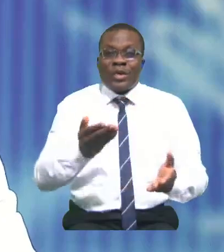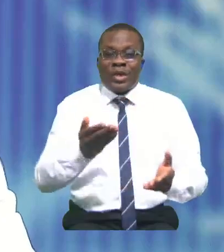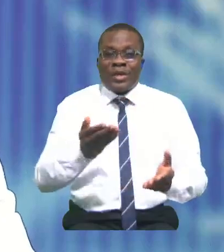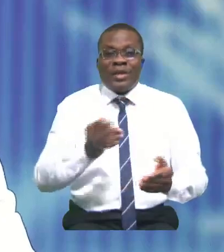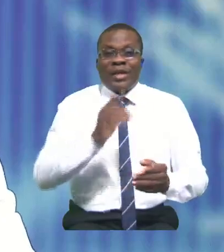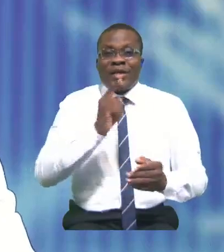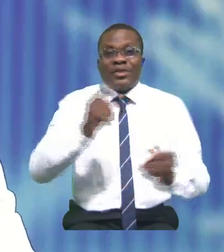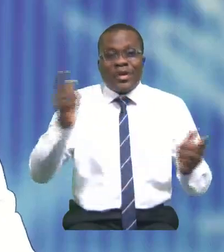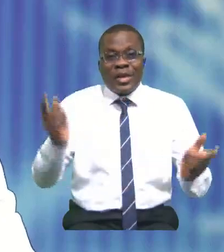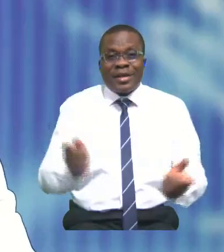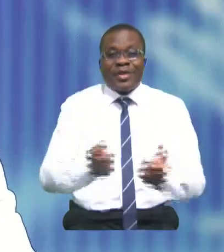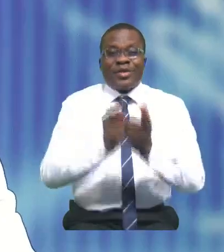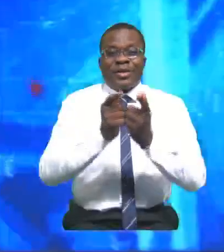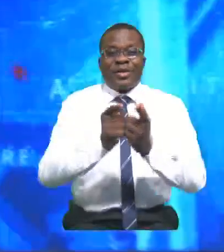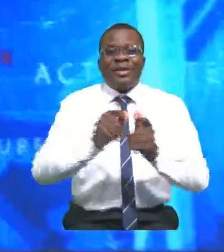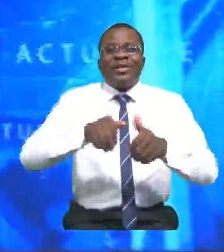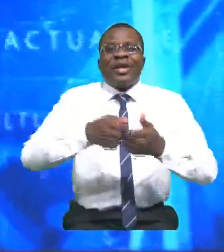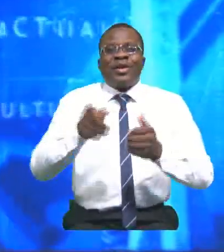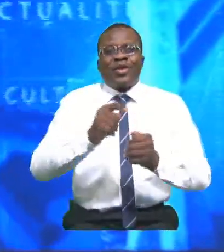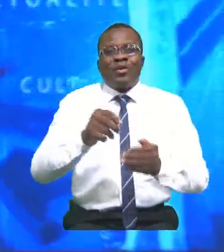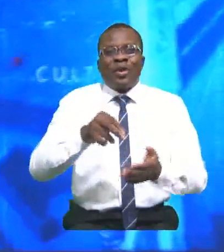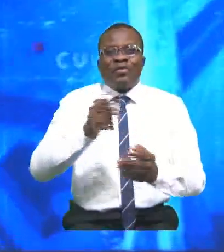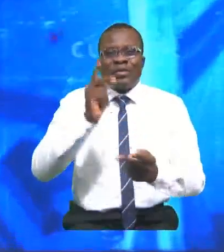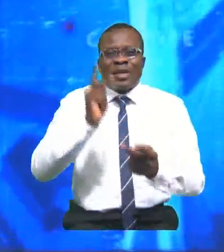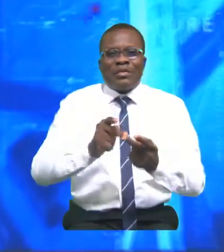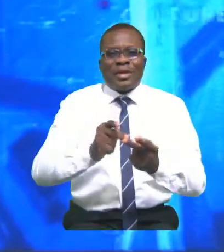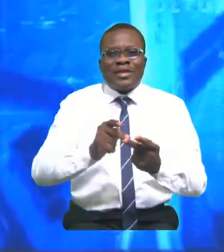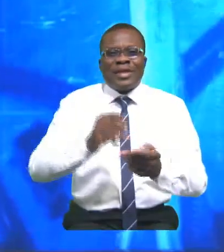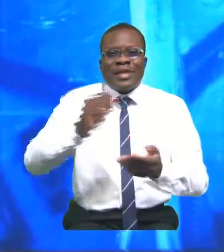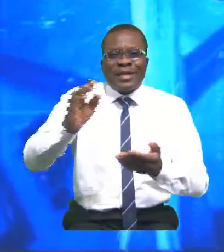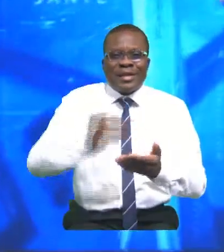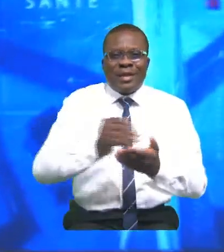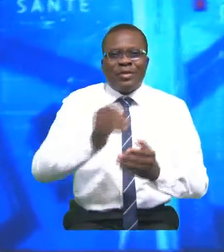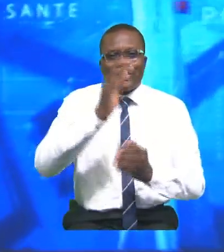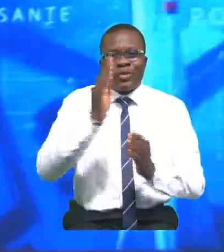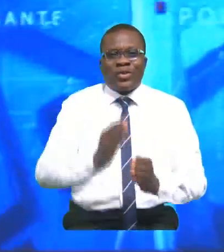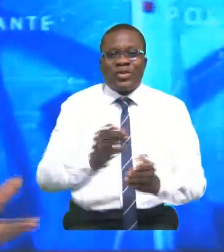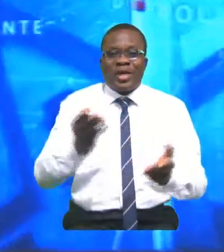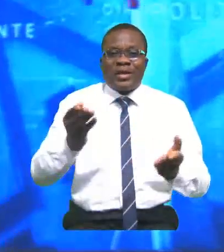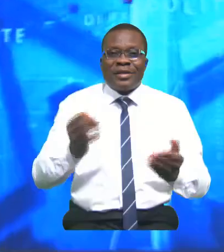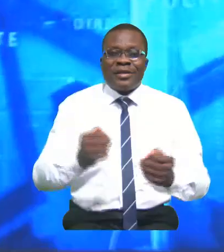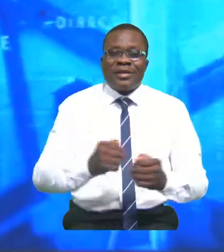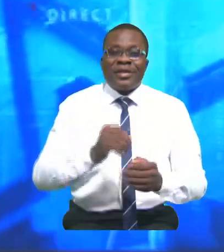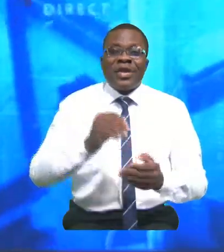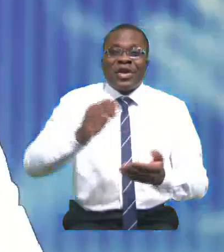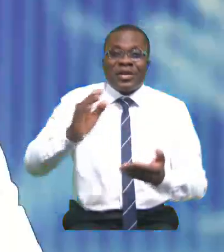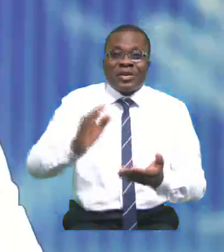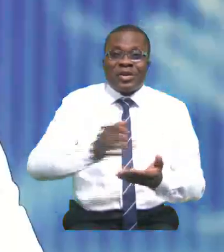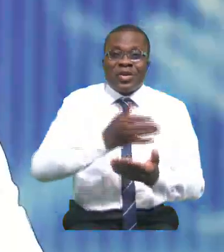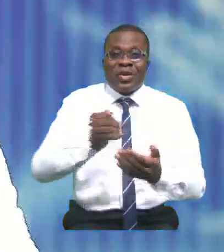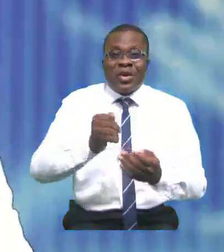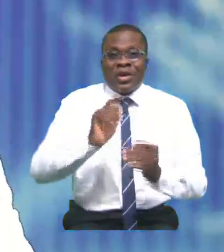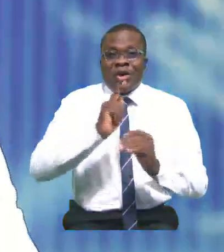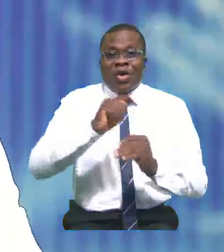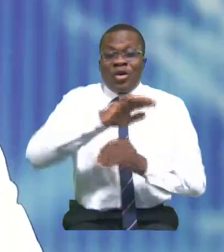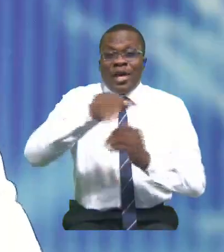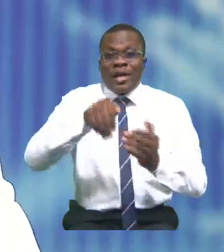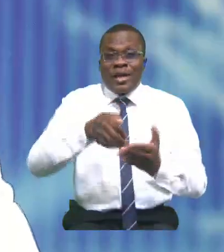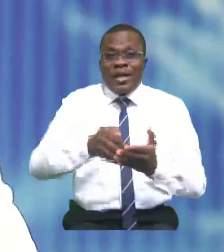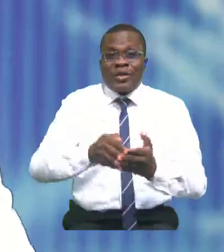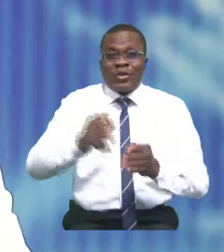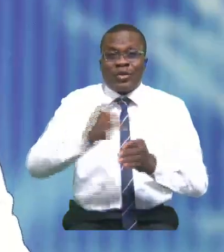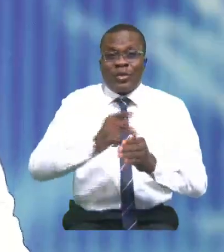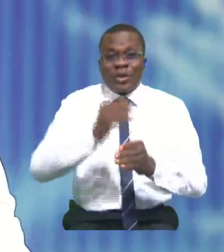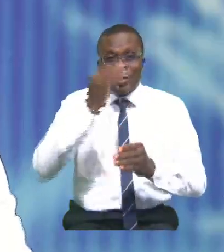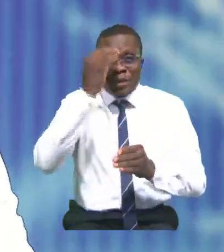rencontrre VO comment est-ce que vous appréciez la musique béninoise ah j'adore deç générale la musique on a tous on a pratiquement connu la